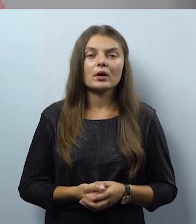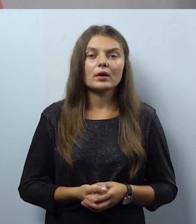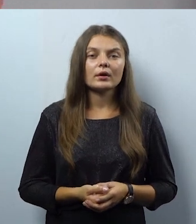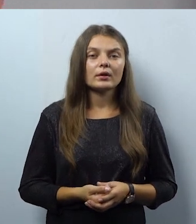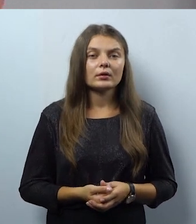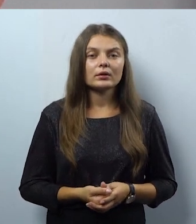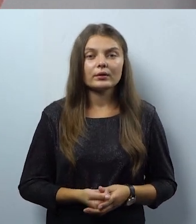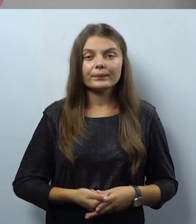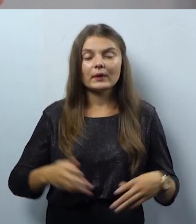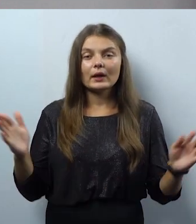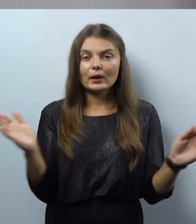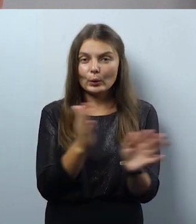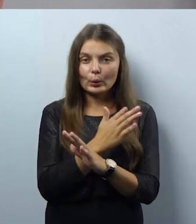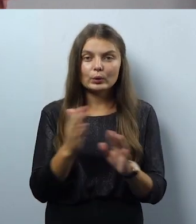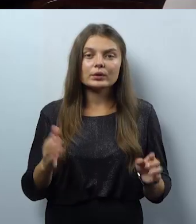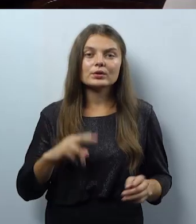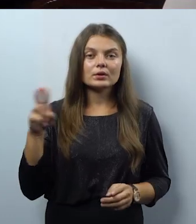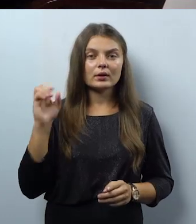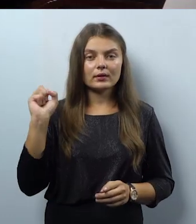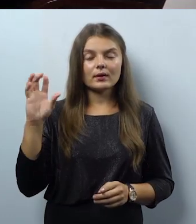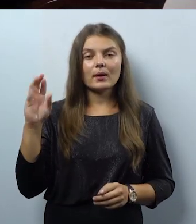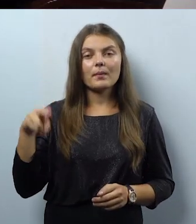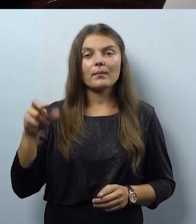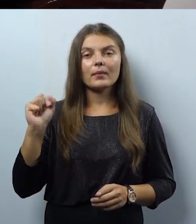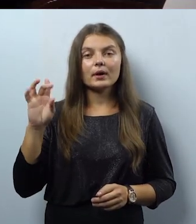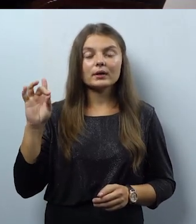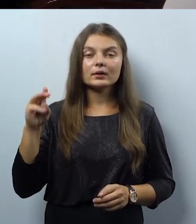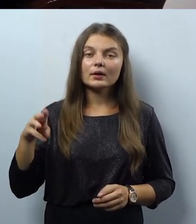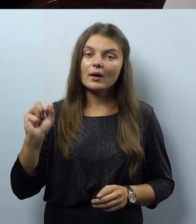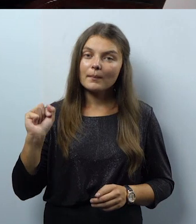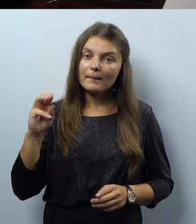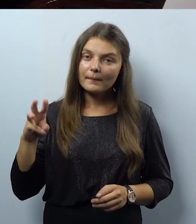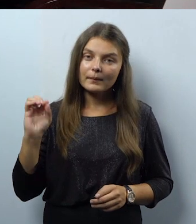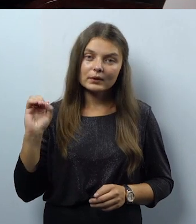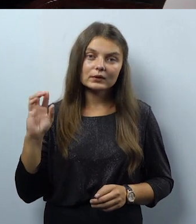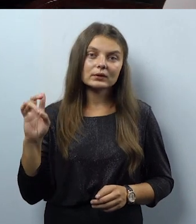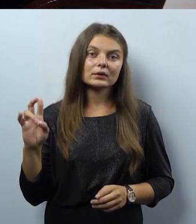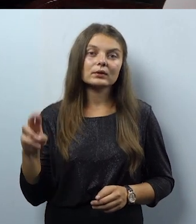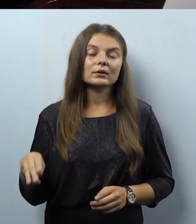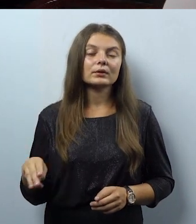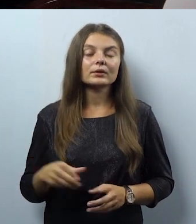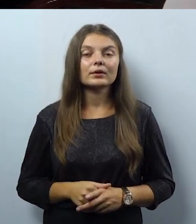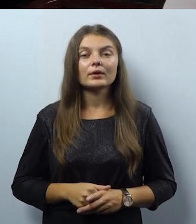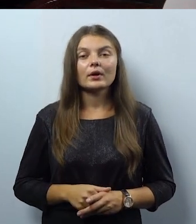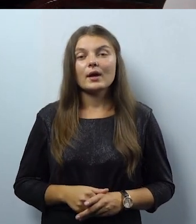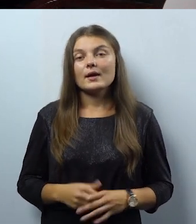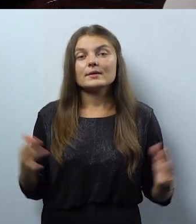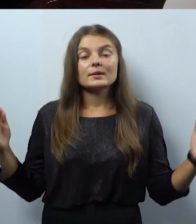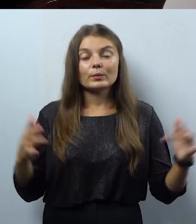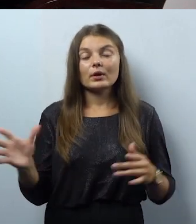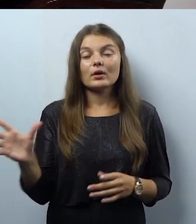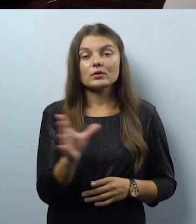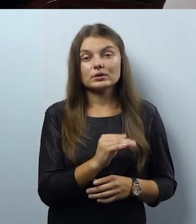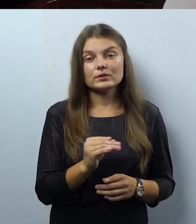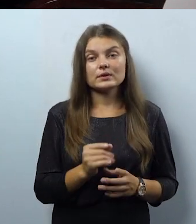екологічний департамент екології, представник санстанції, і мер, і екологічна інспекція. Наш мер Джура